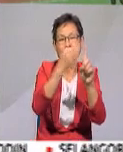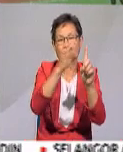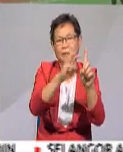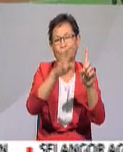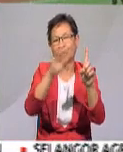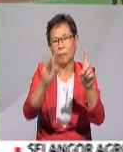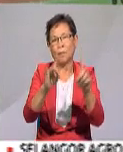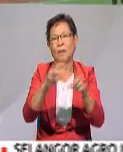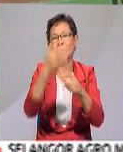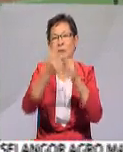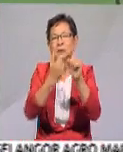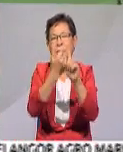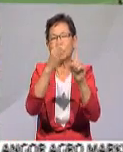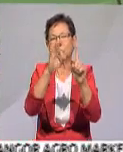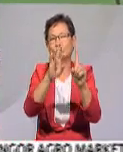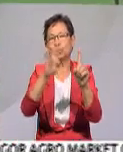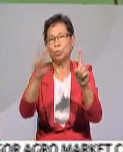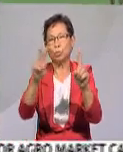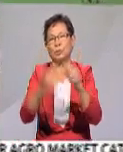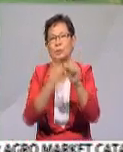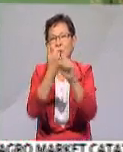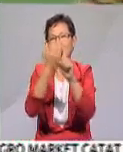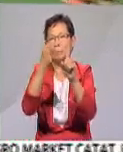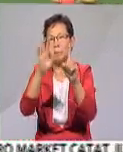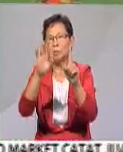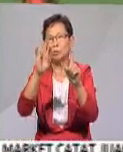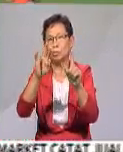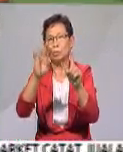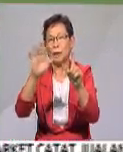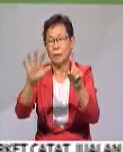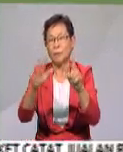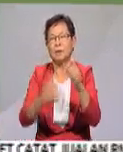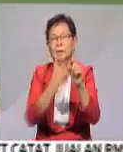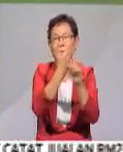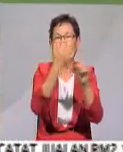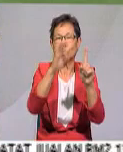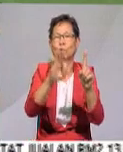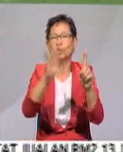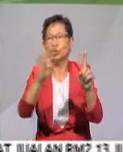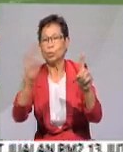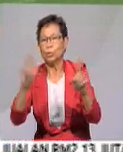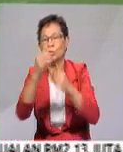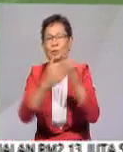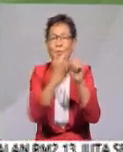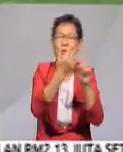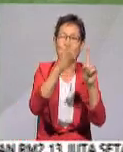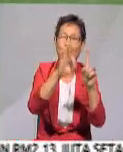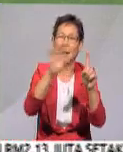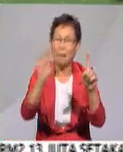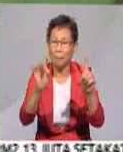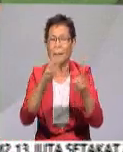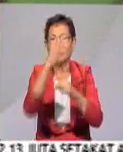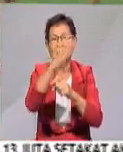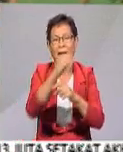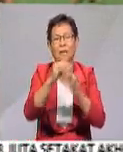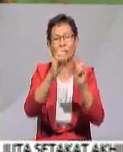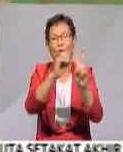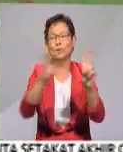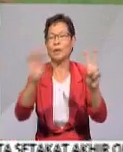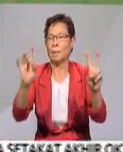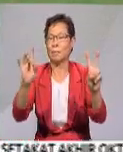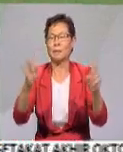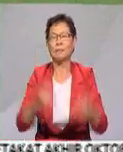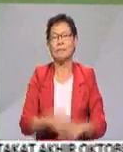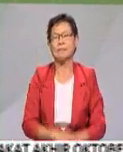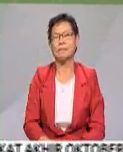1968, 1972, 1975, 1977, 1998 dan 2008.